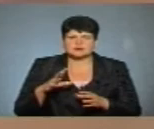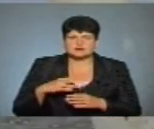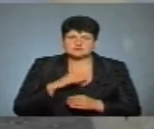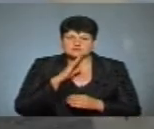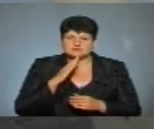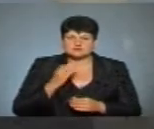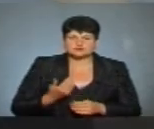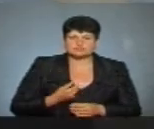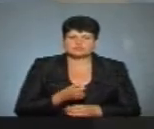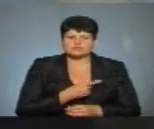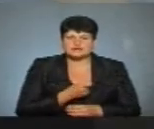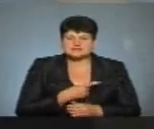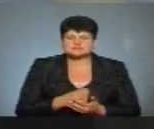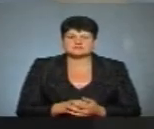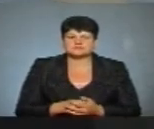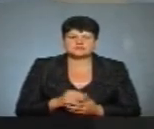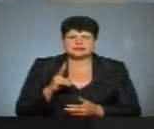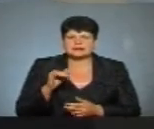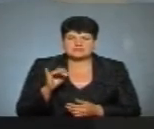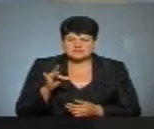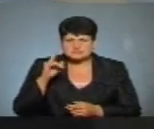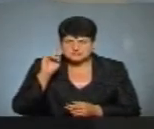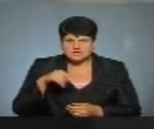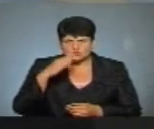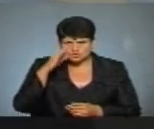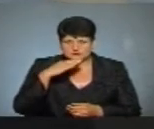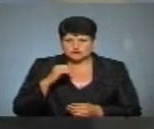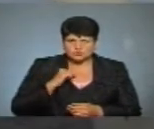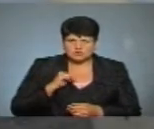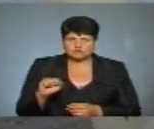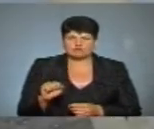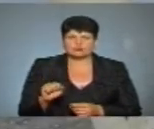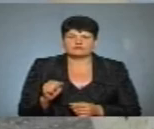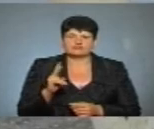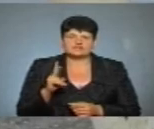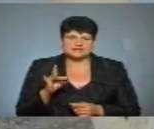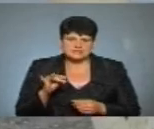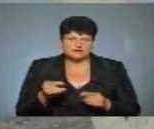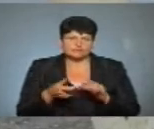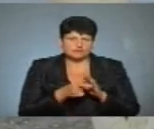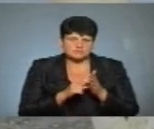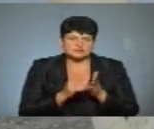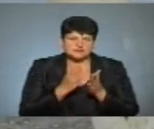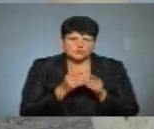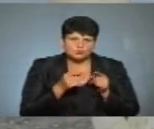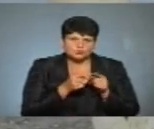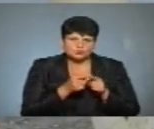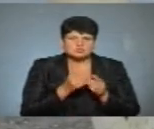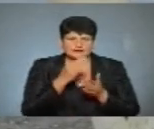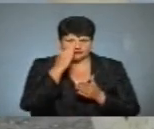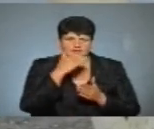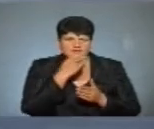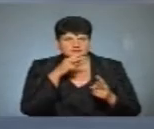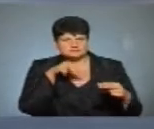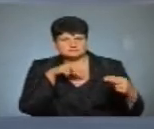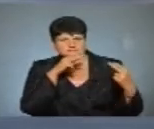Одесі. Такі раз знаю, що тато герой в Кірі. В кімнаті є куточок, де тато постійно. Вона дивиться на нього, він дивиться